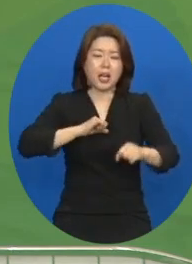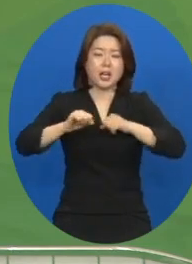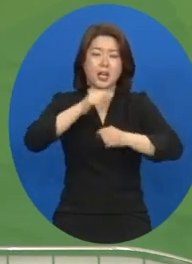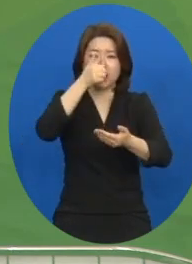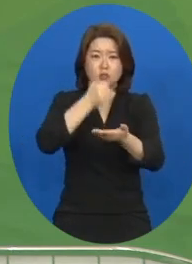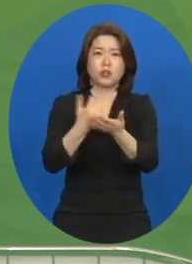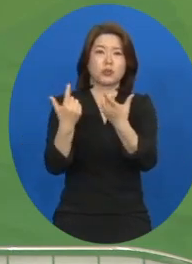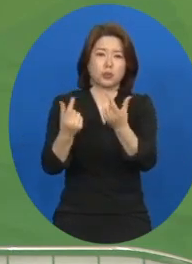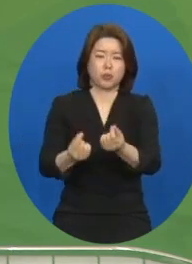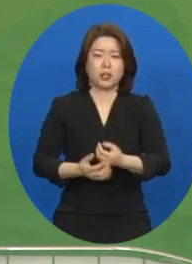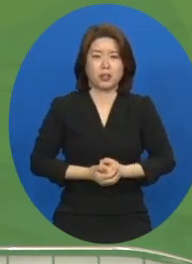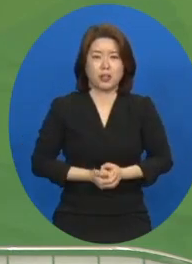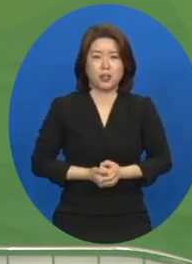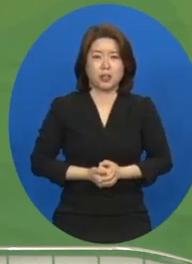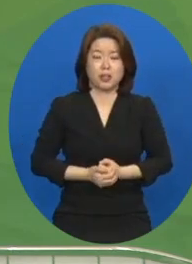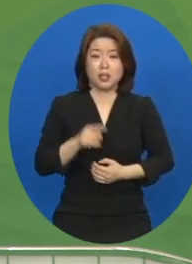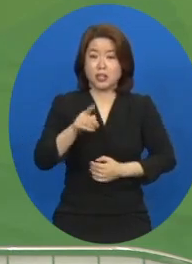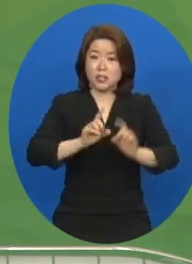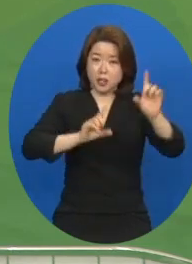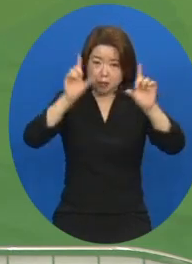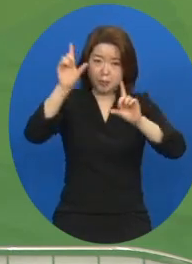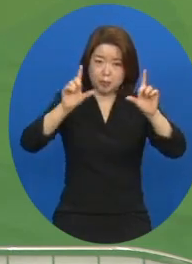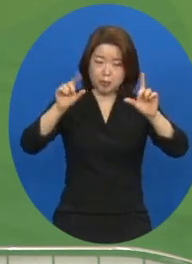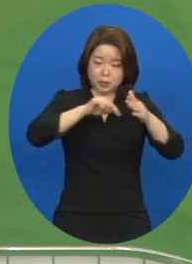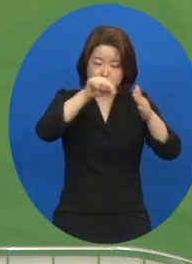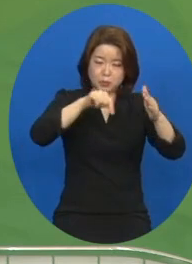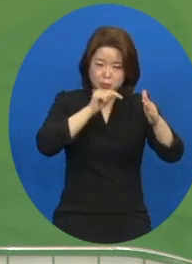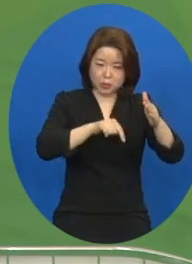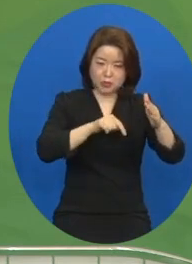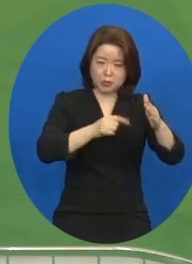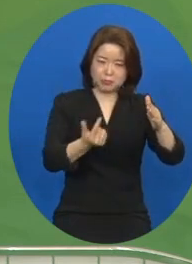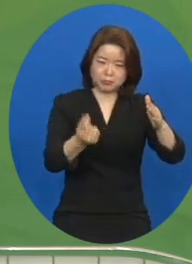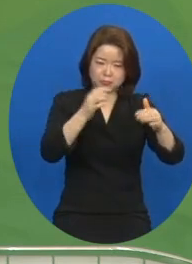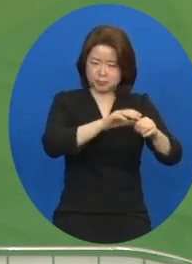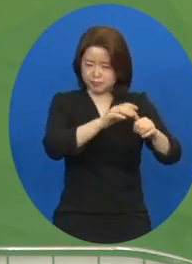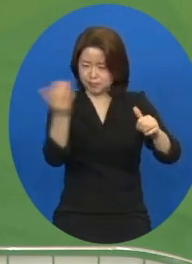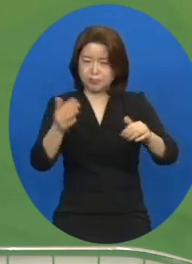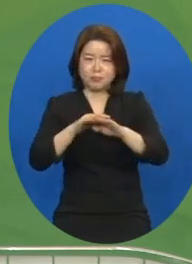여러분, 이 상태에서 우리가 빨리 벗어나야 합니다.